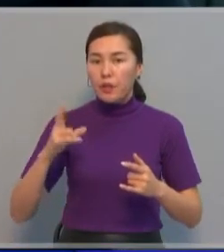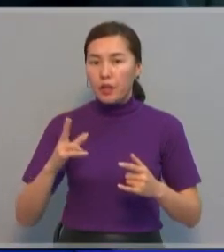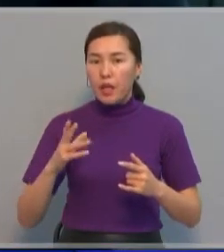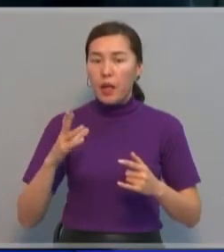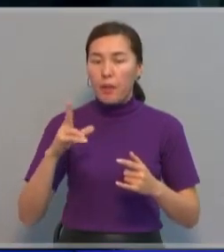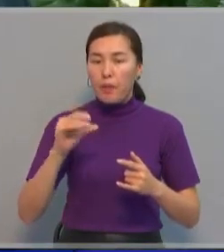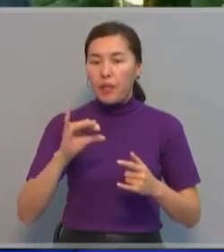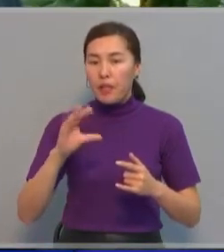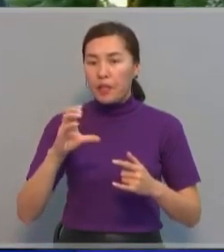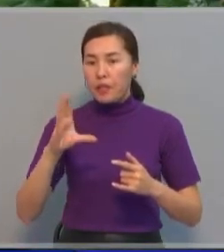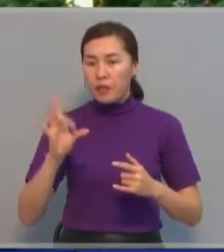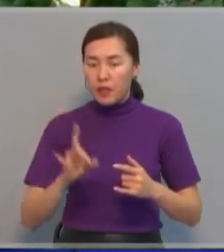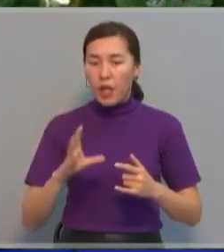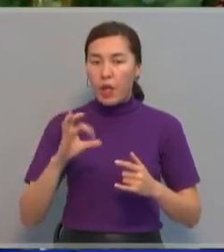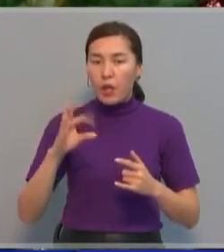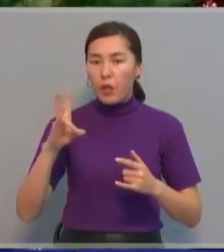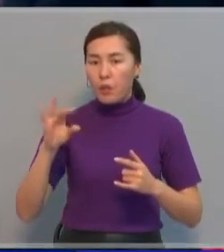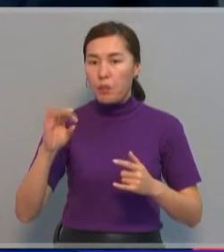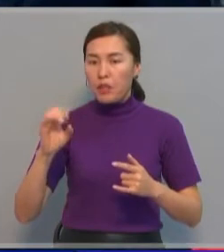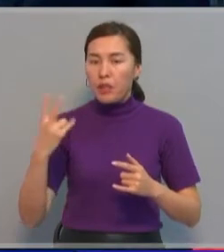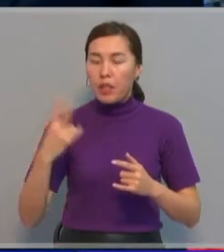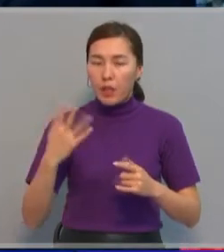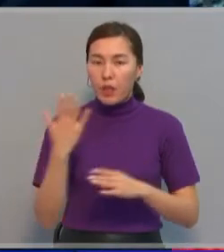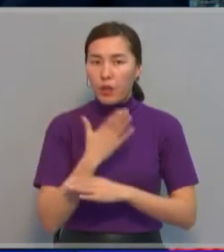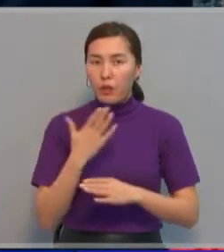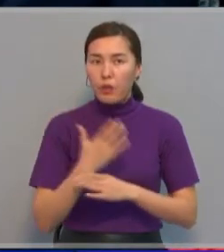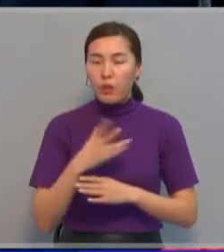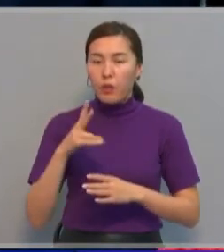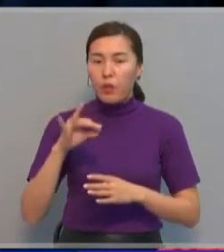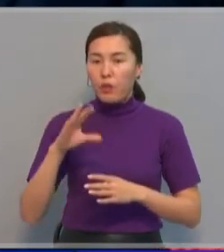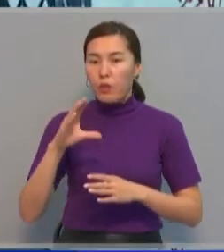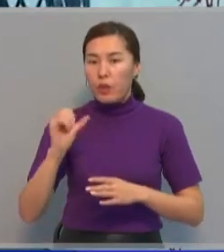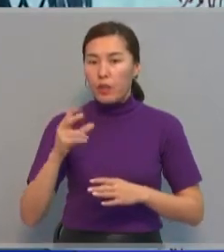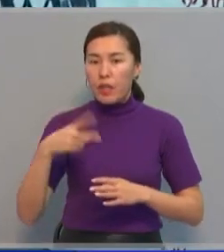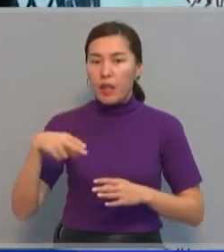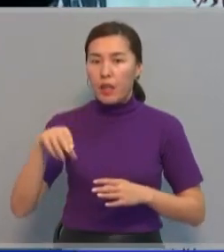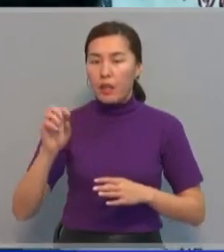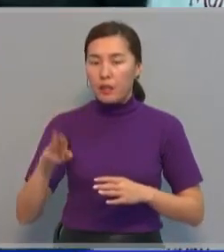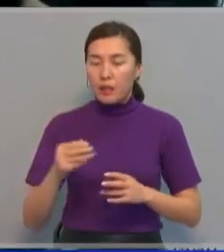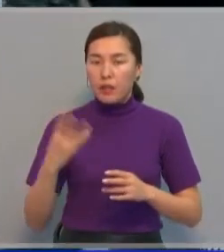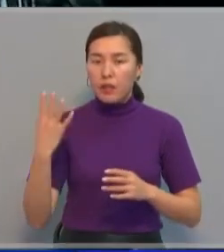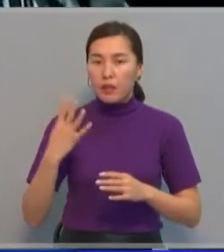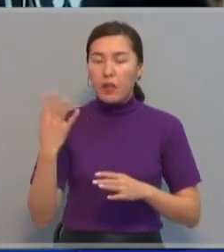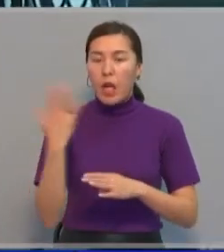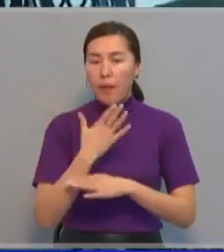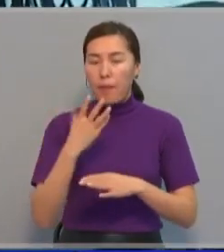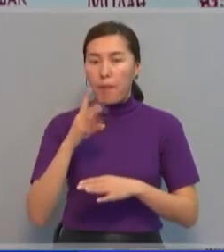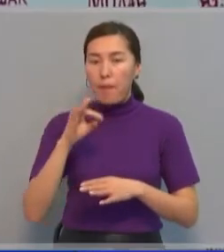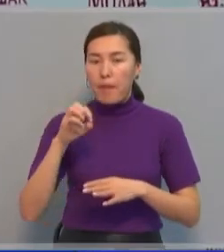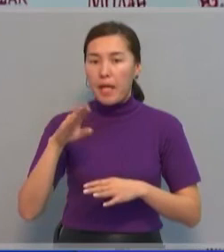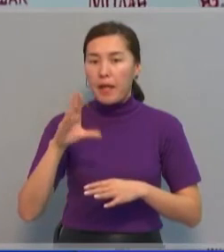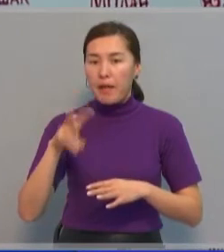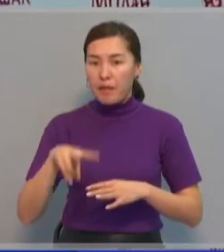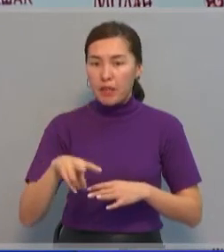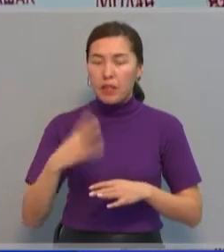и Pixar, 6 фильмов Sony Pictures, 2 фильма студии Lucasfilm Ltd, 4 фильма студии Marvel